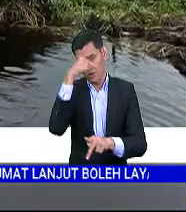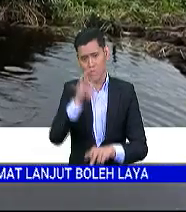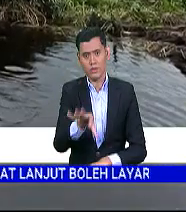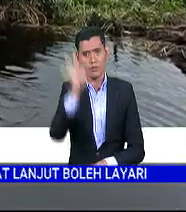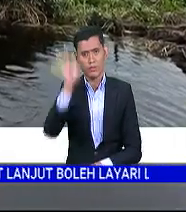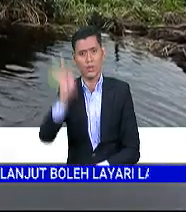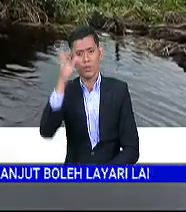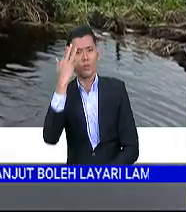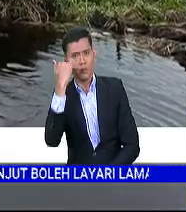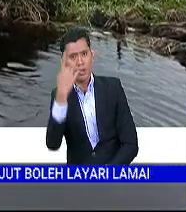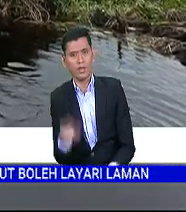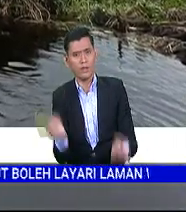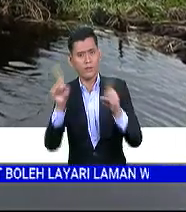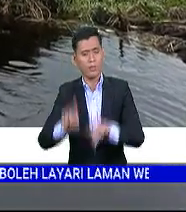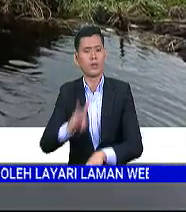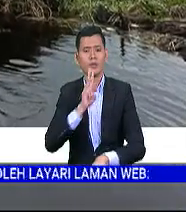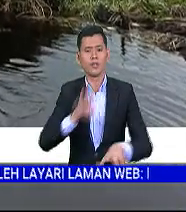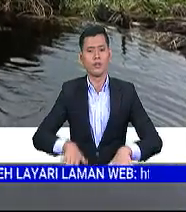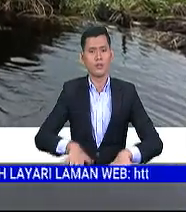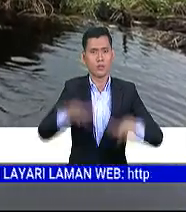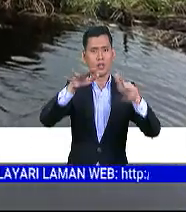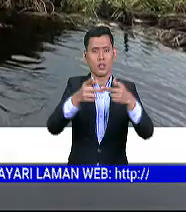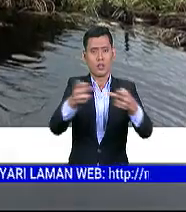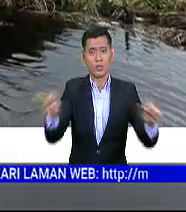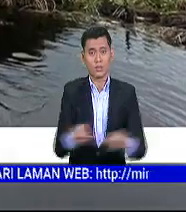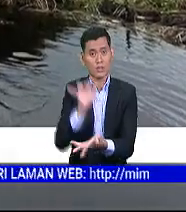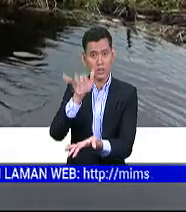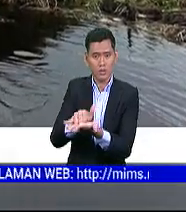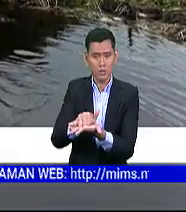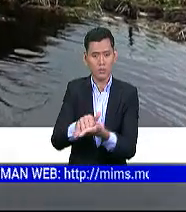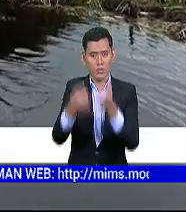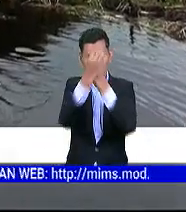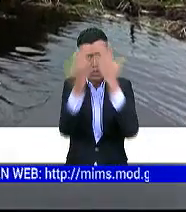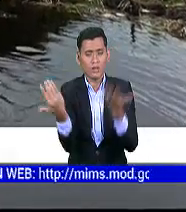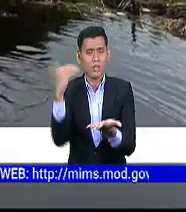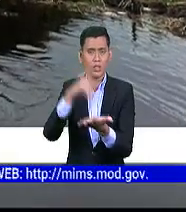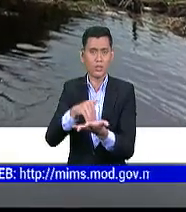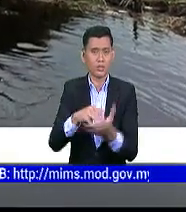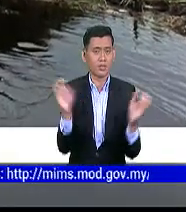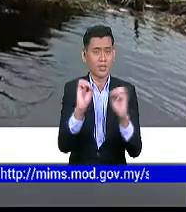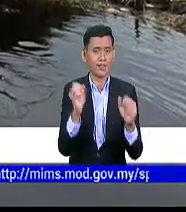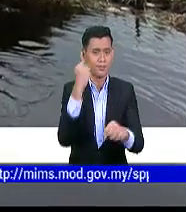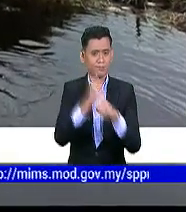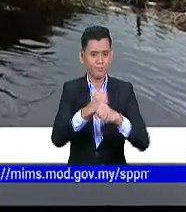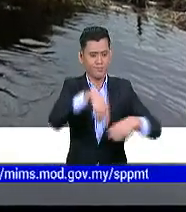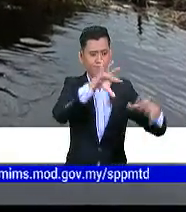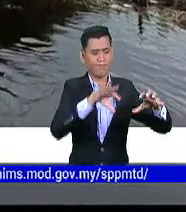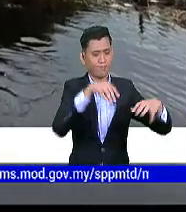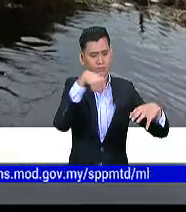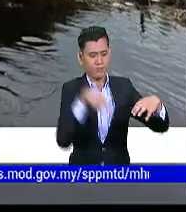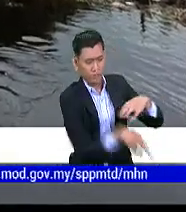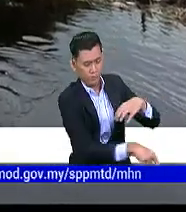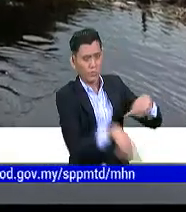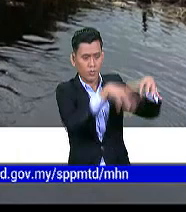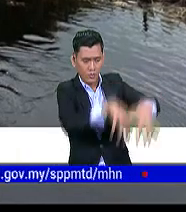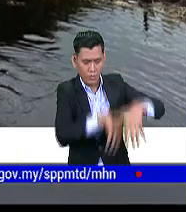mengenal pasti punca banjir yang melanda kawasan itu kini. Katanya tanpa kerja pengorekan yang cukup dalam, dasar sungai